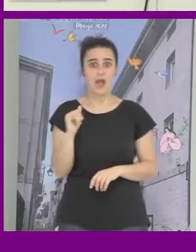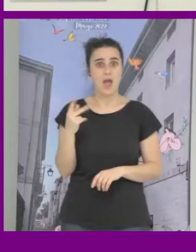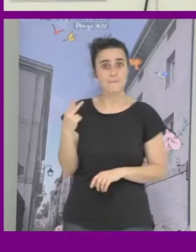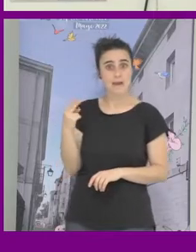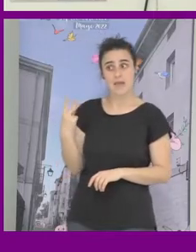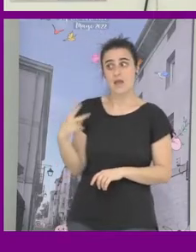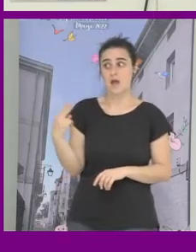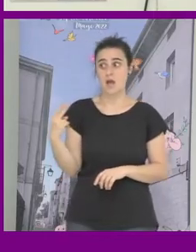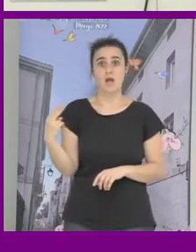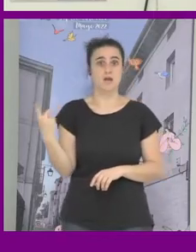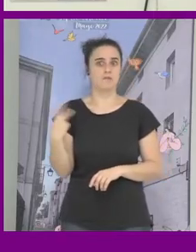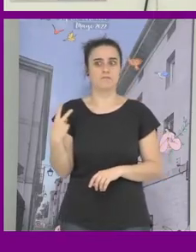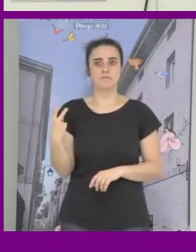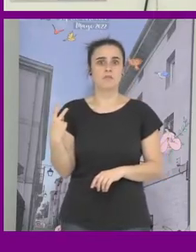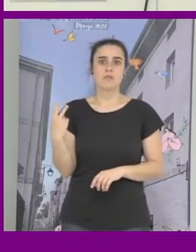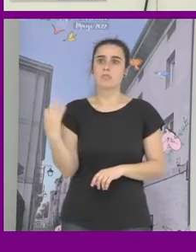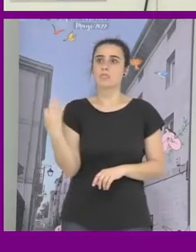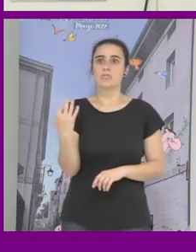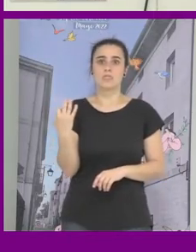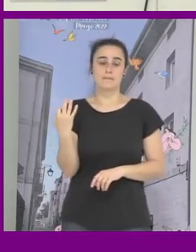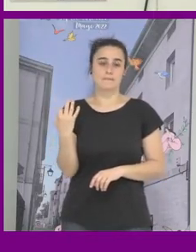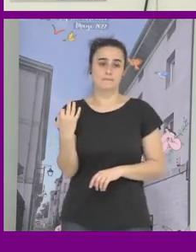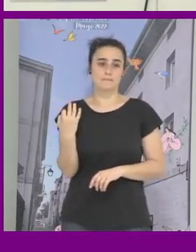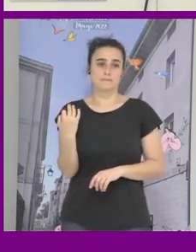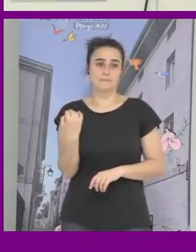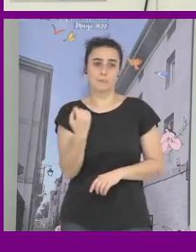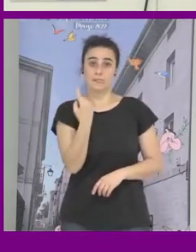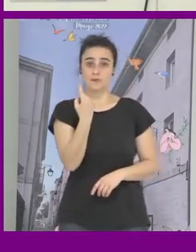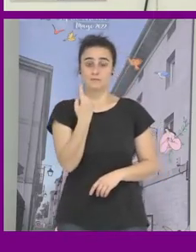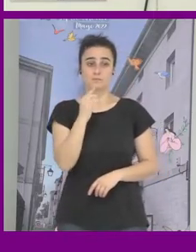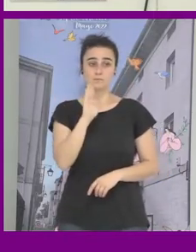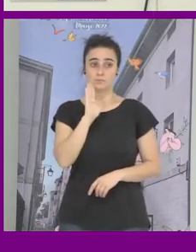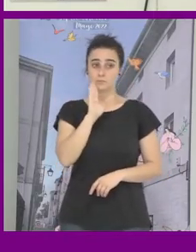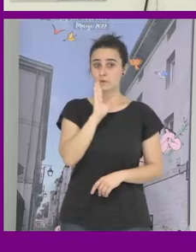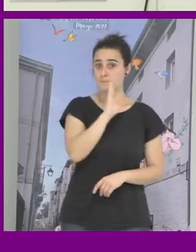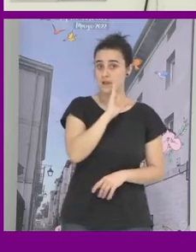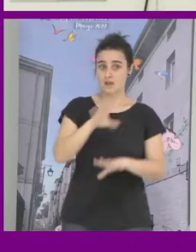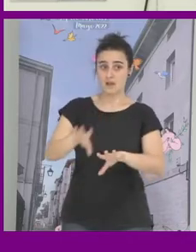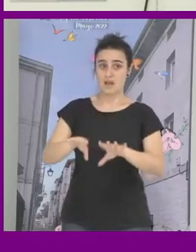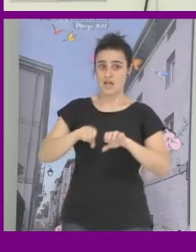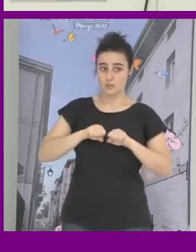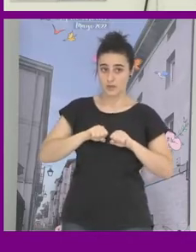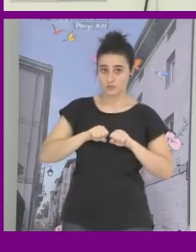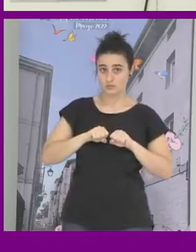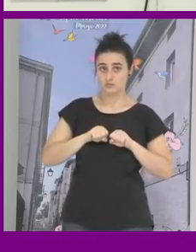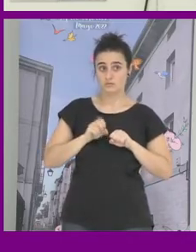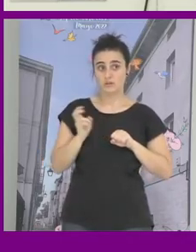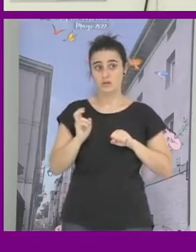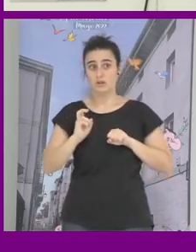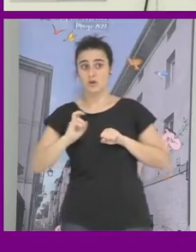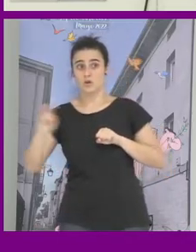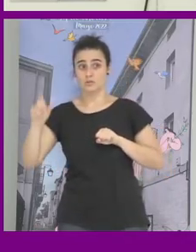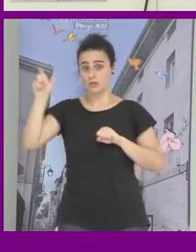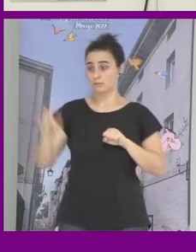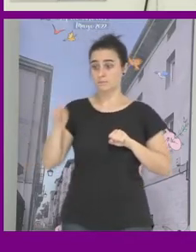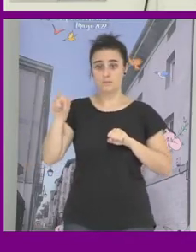bagara, ba ama bakar moduan batek adopzioaraman eta orduan ba armairuaren barruan bizi beharko dugu